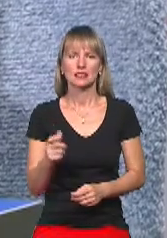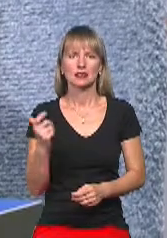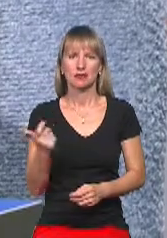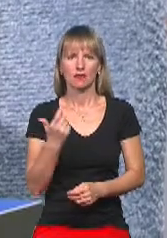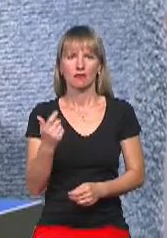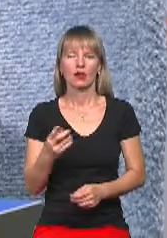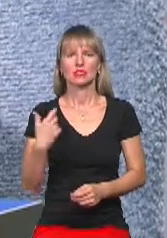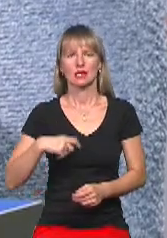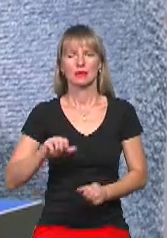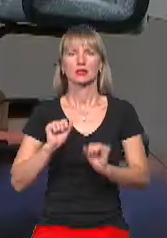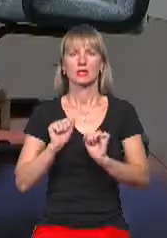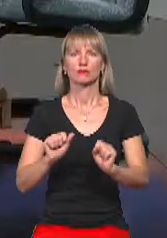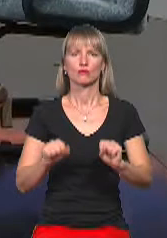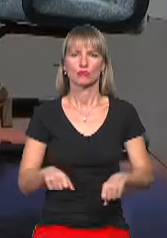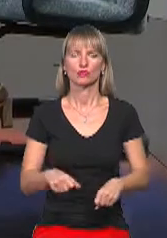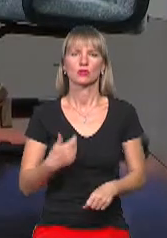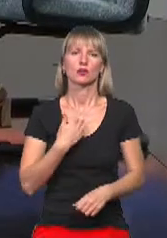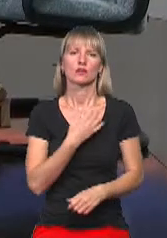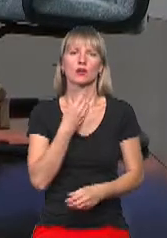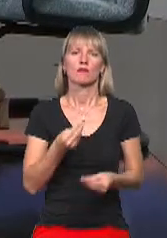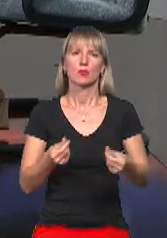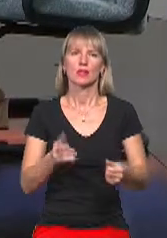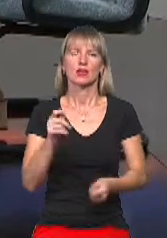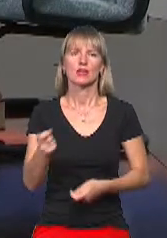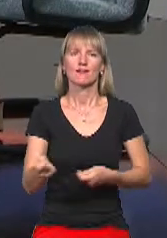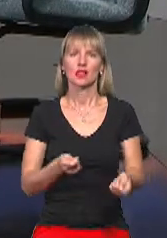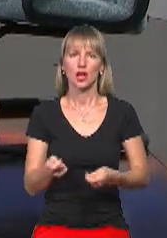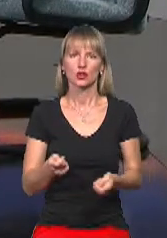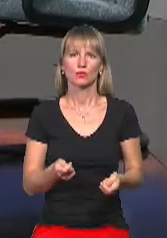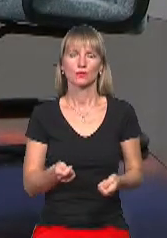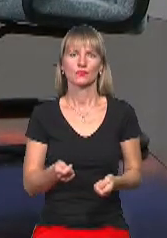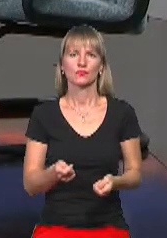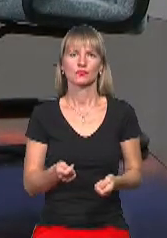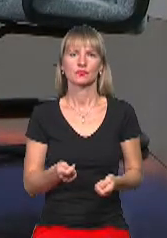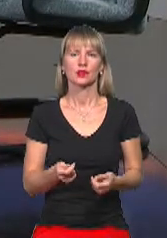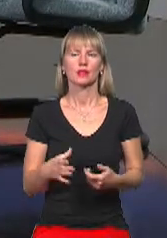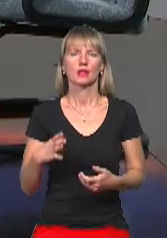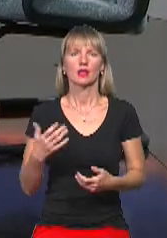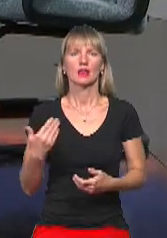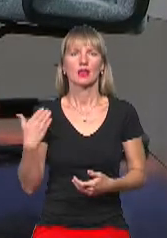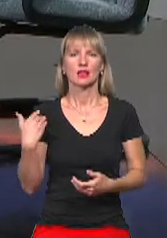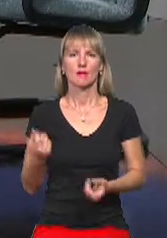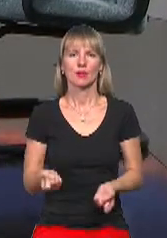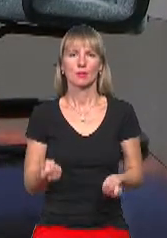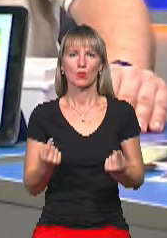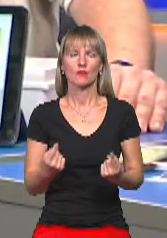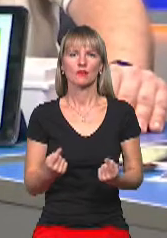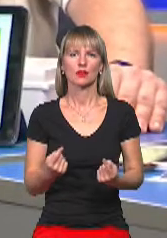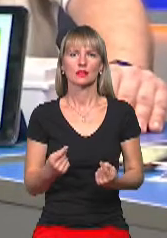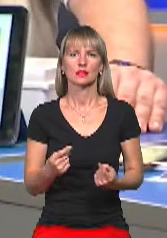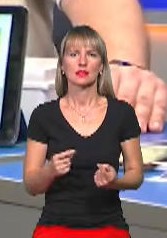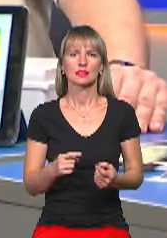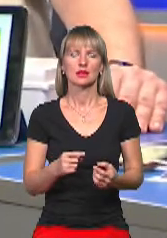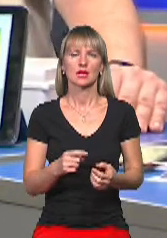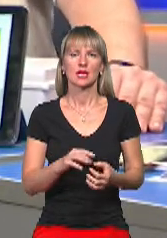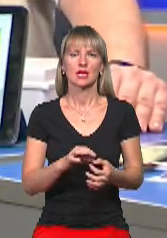себе захистити. Да. І що я хочу сказати касательно впливу на владу, що даже вот достаточно недавно появилась вот сеть громадського